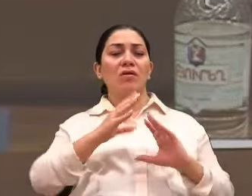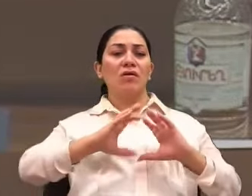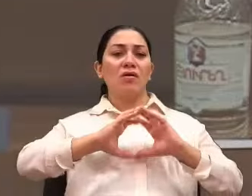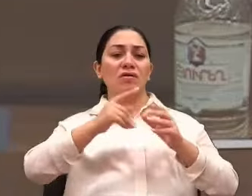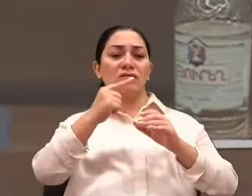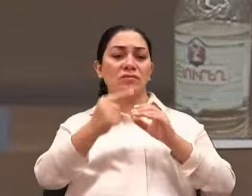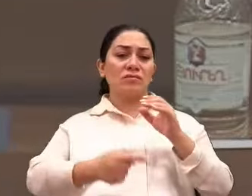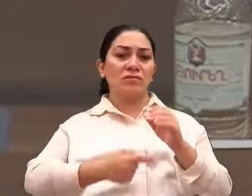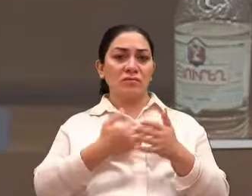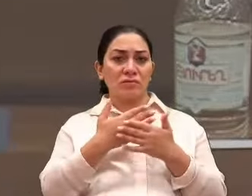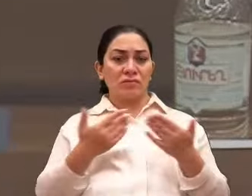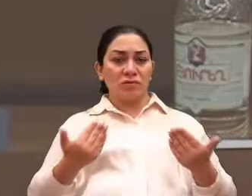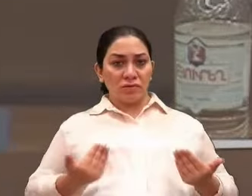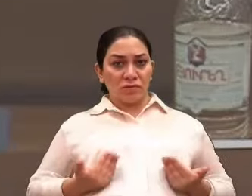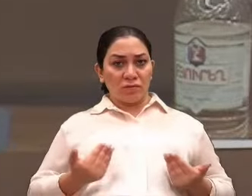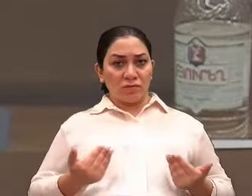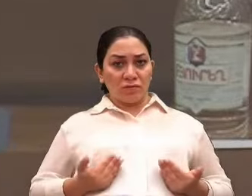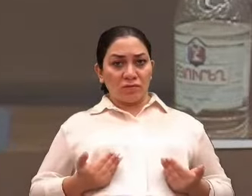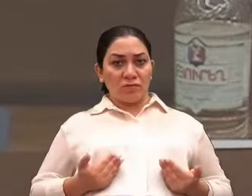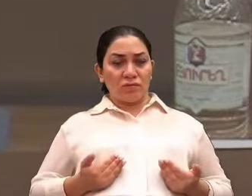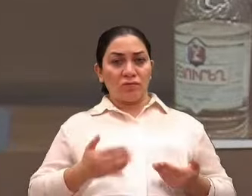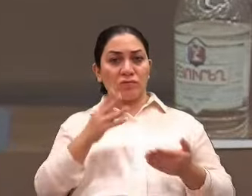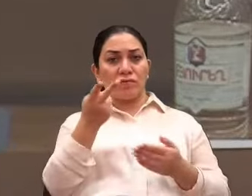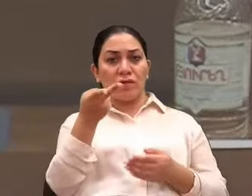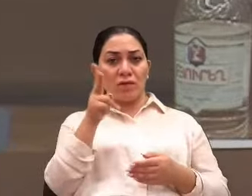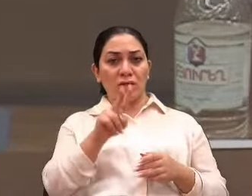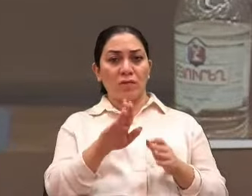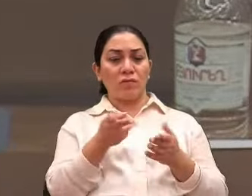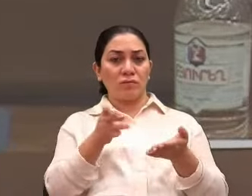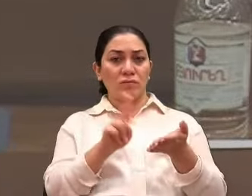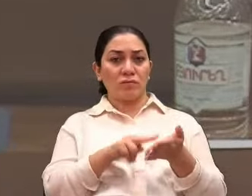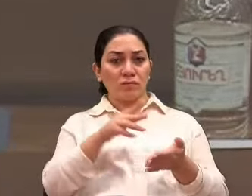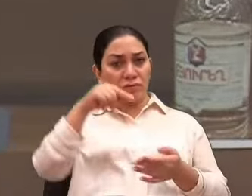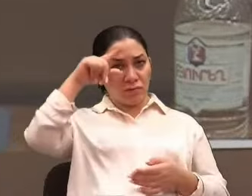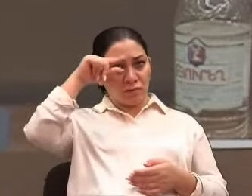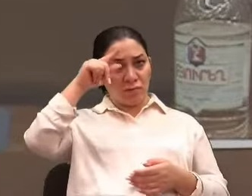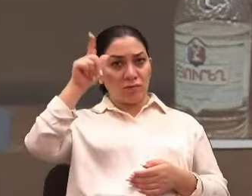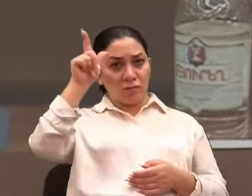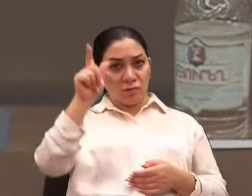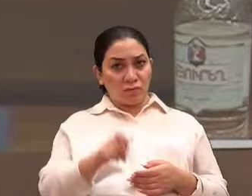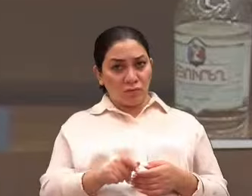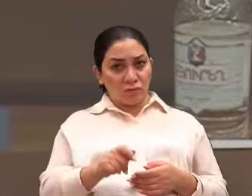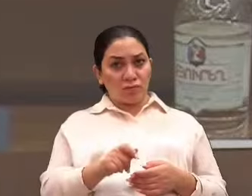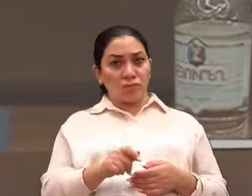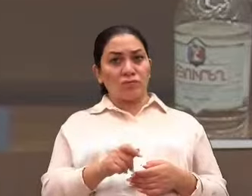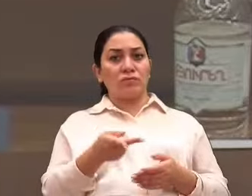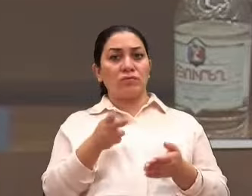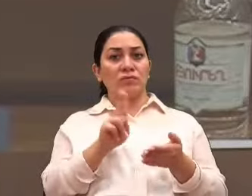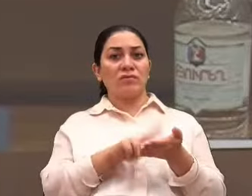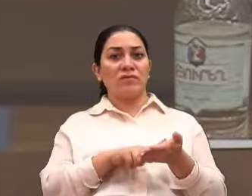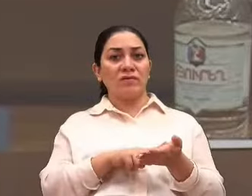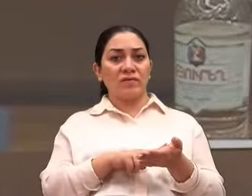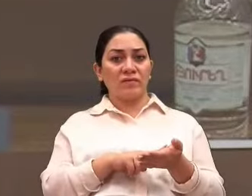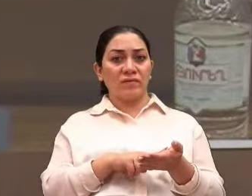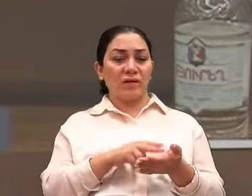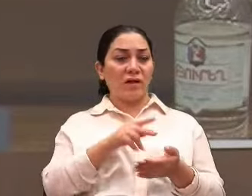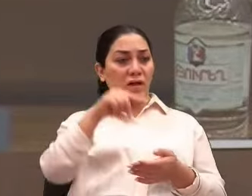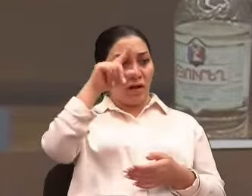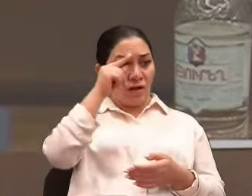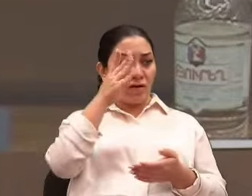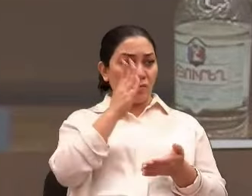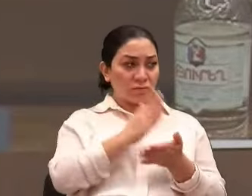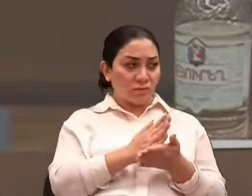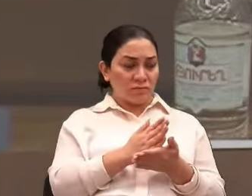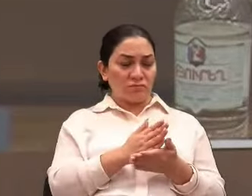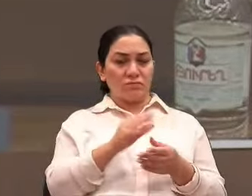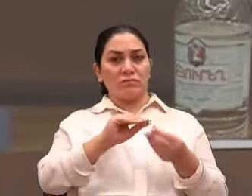տարբեր ծայրամասերում ապրող մեր հայրենակիցները ունեն երկխաղաղակացություն եւ հենց գալիս են Հայաստան, թե ինչա քաղաքացիությունը խնդրին ունենում։ Սա ուղղակի